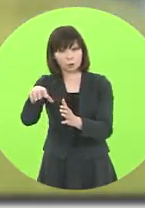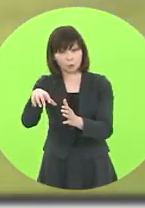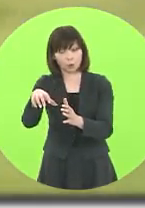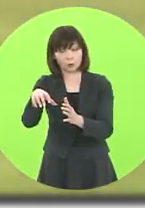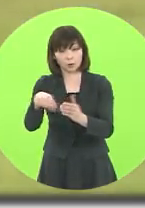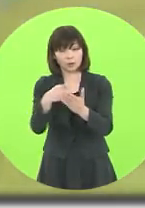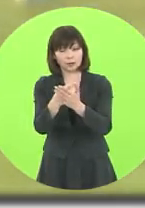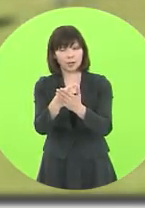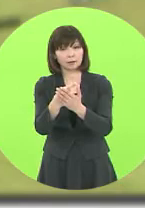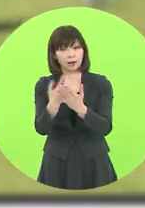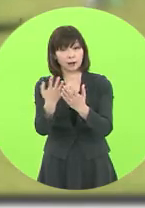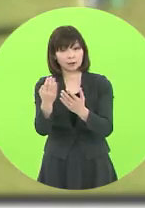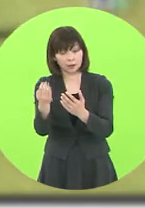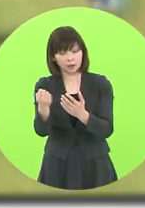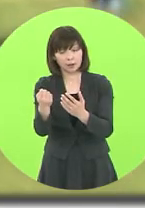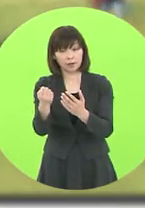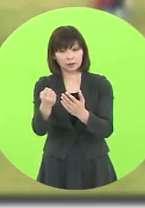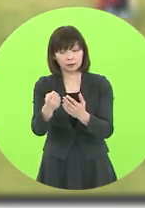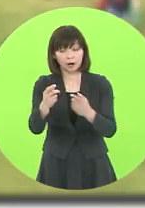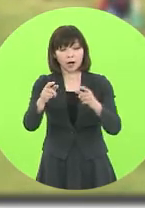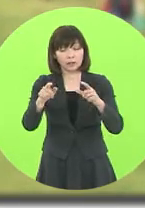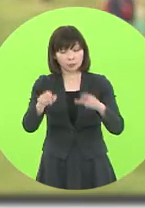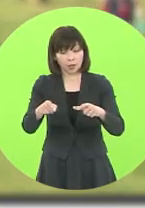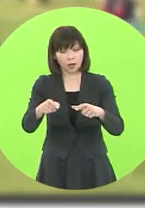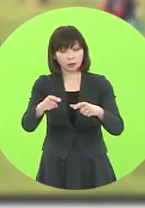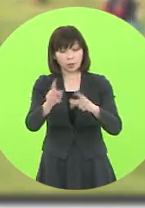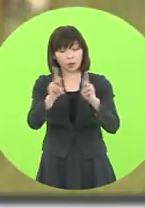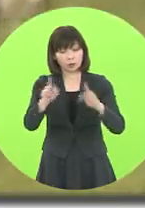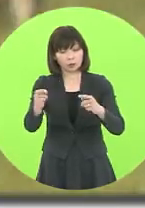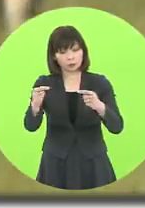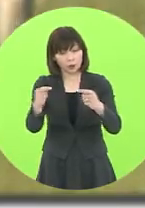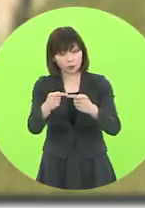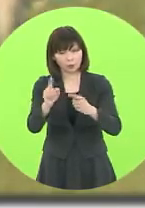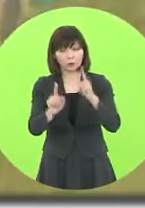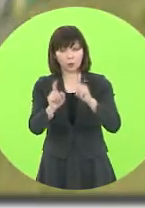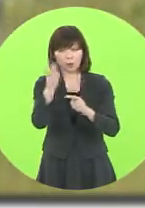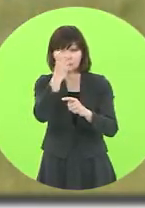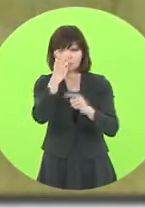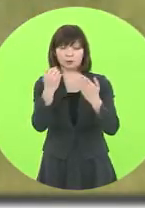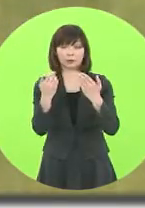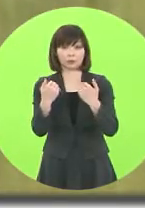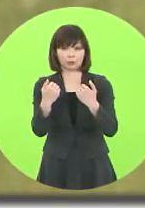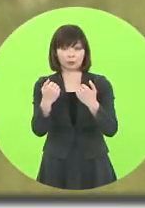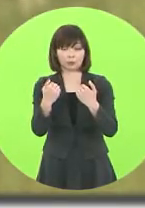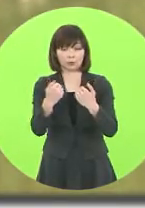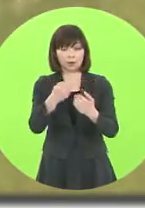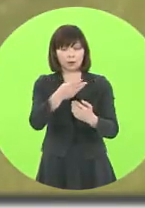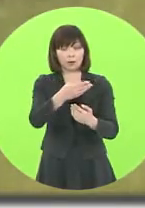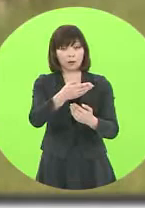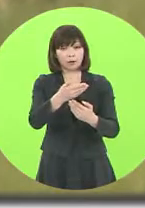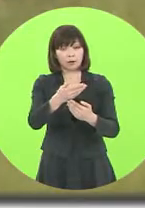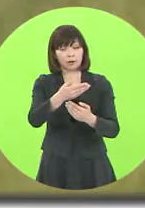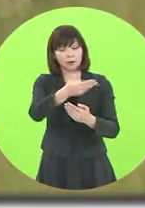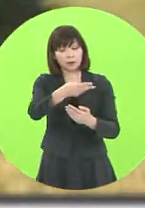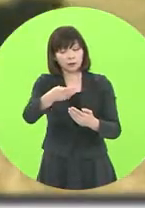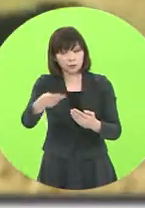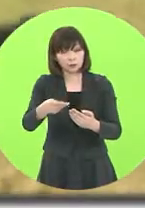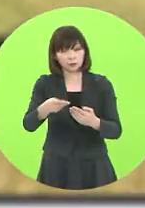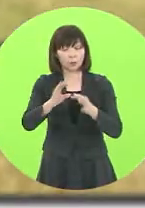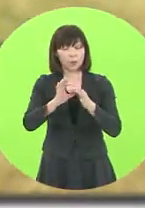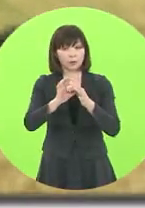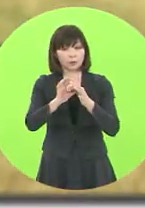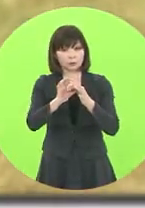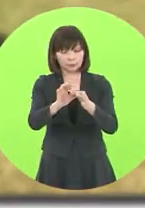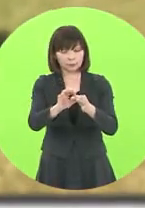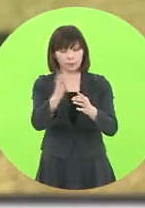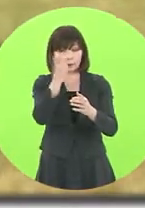との整合性などの検証等が必要であると認識しております。県が管理する河川の適切な維持管理に関しましては、地